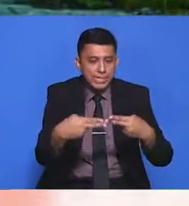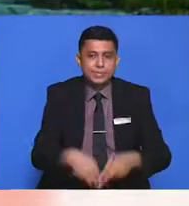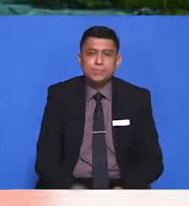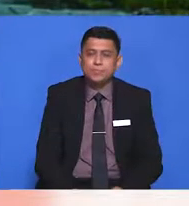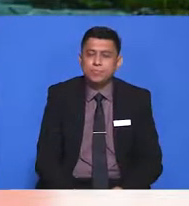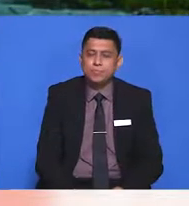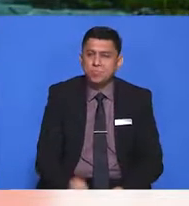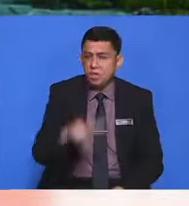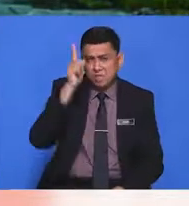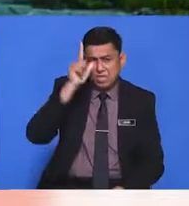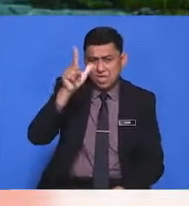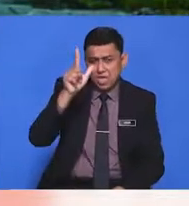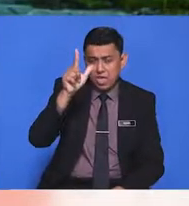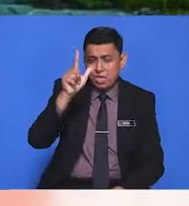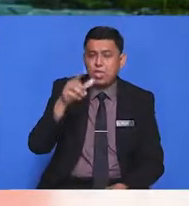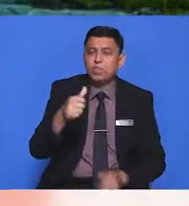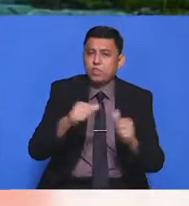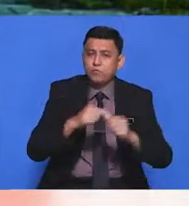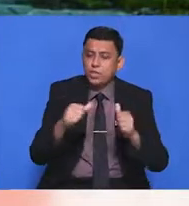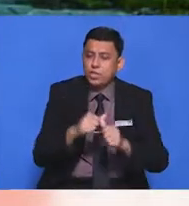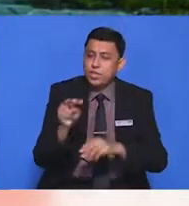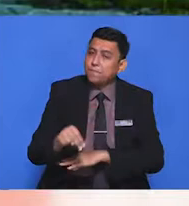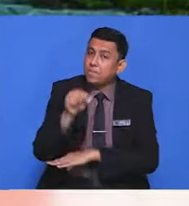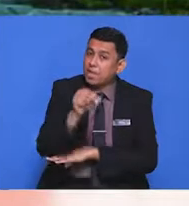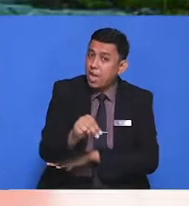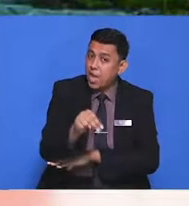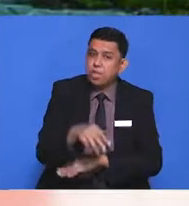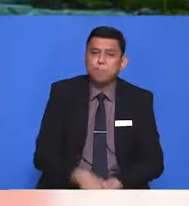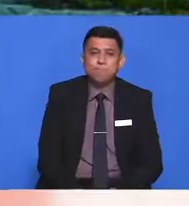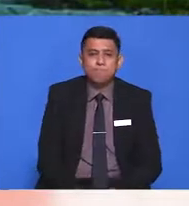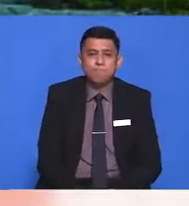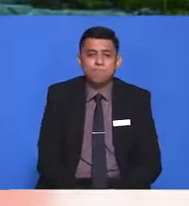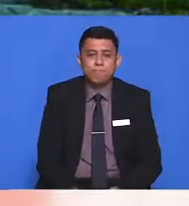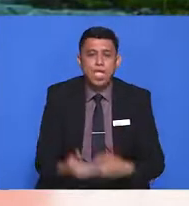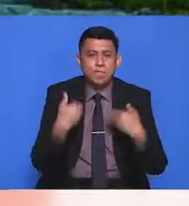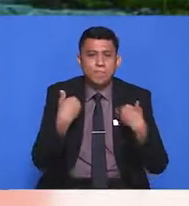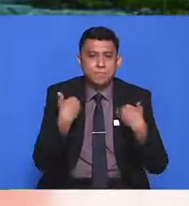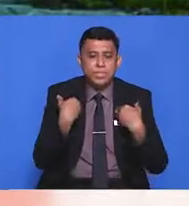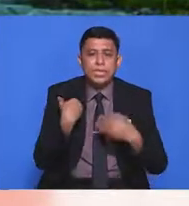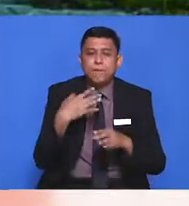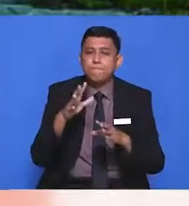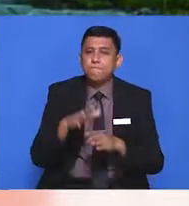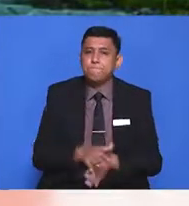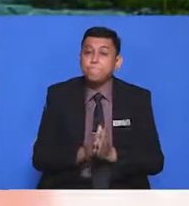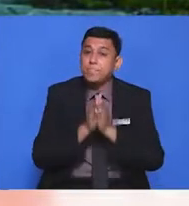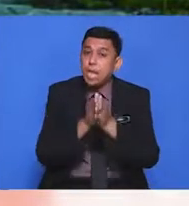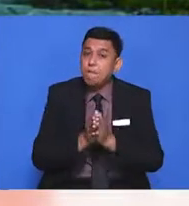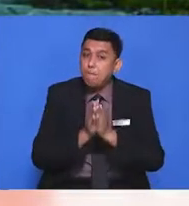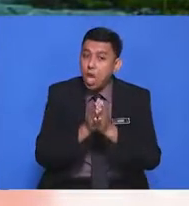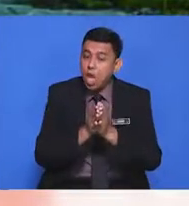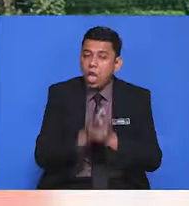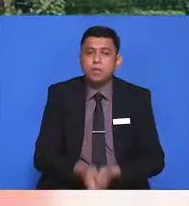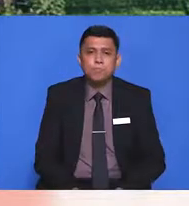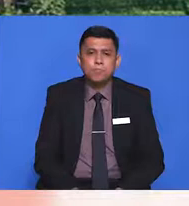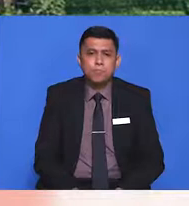dapat melihat aktiviti pertanian, khususnya padi di Delta Sungai Irrawaddy, Myanmar. Gambar berikutnya